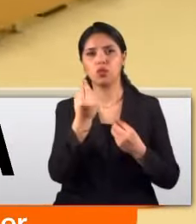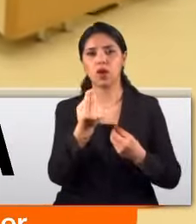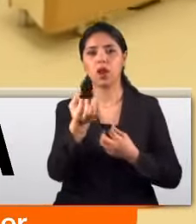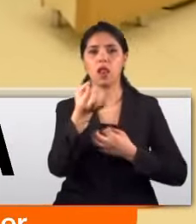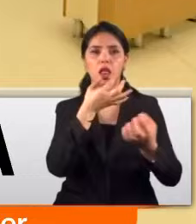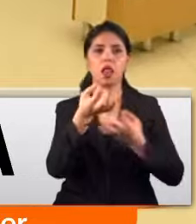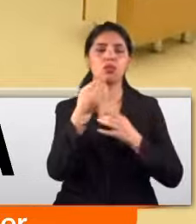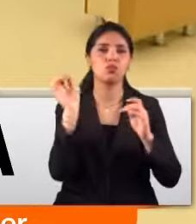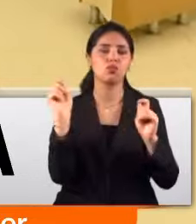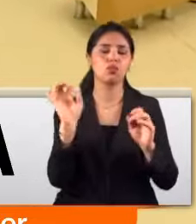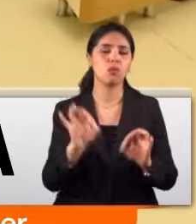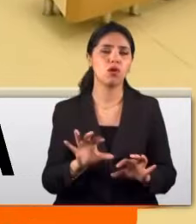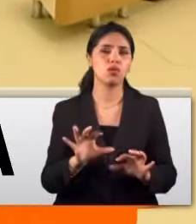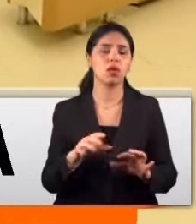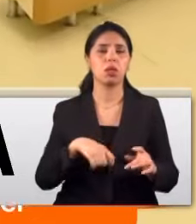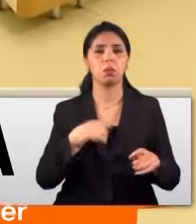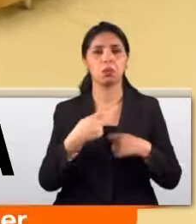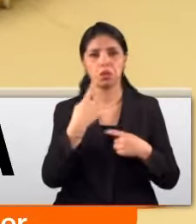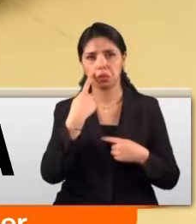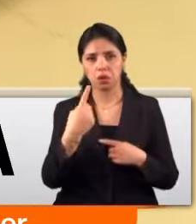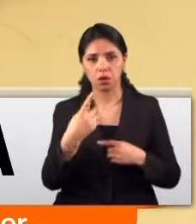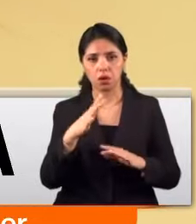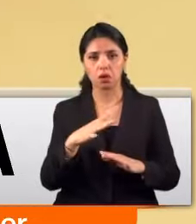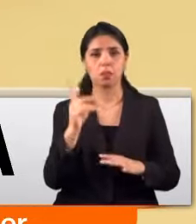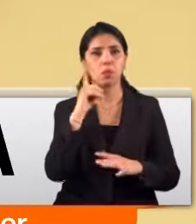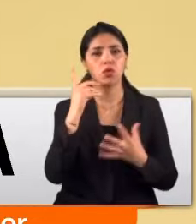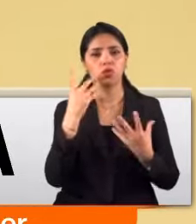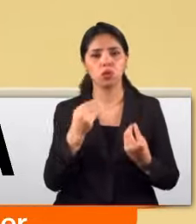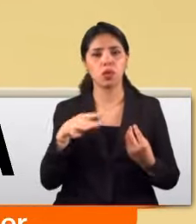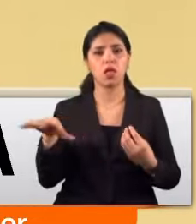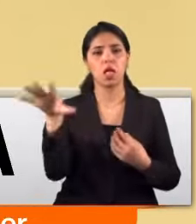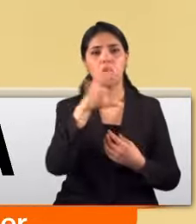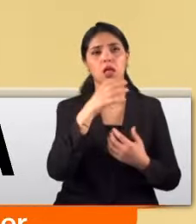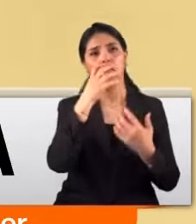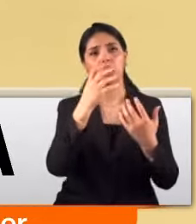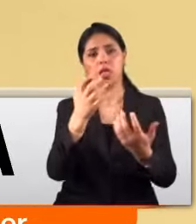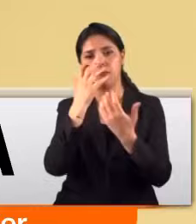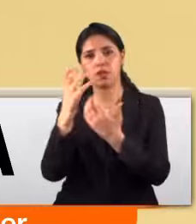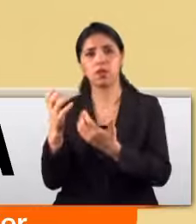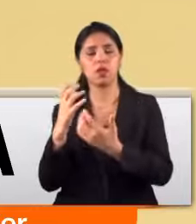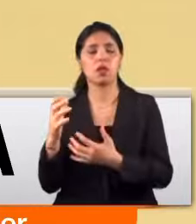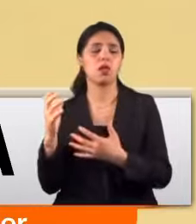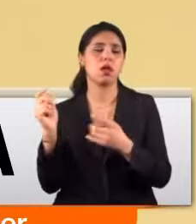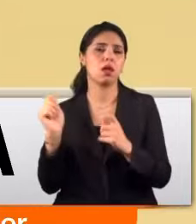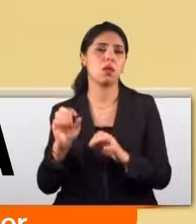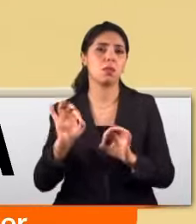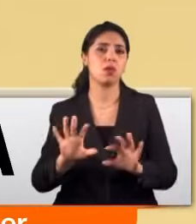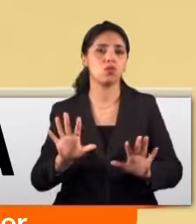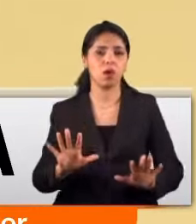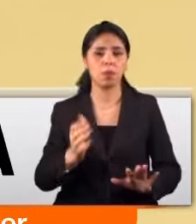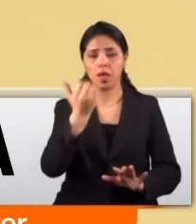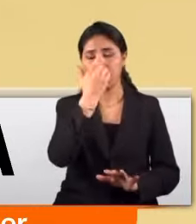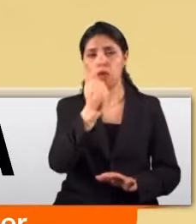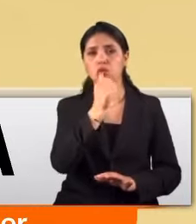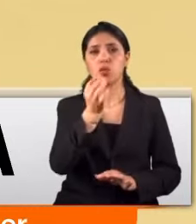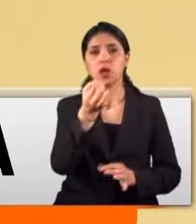göre kullanmaya başladı şu sıralar. Ve oldukça da popüler oldu. Herkes birbirine tavsiye dahi etmeye başladı. Ama kan